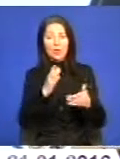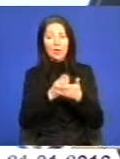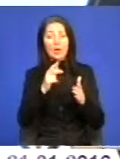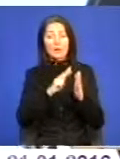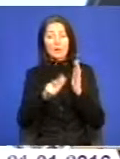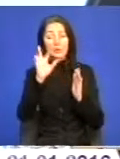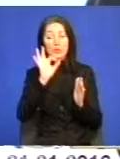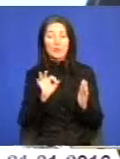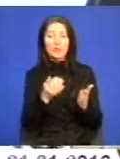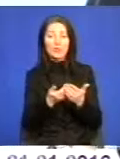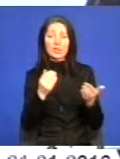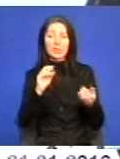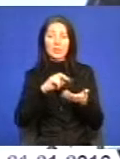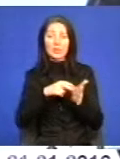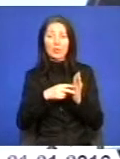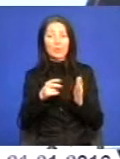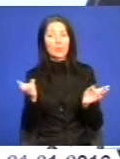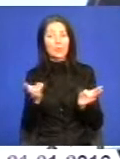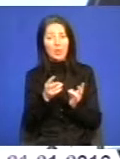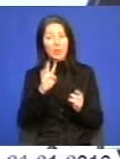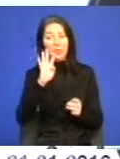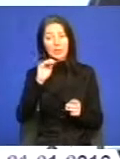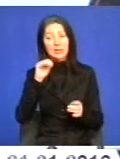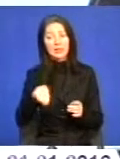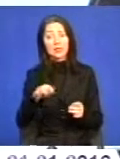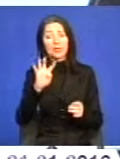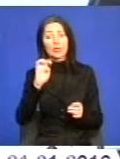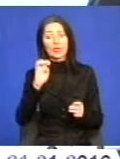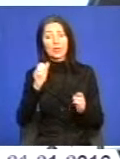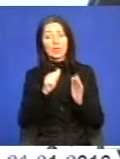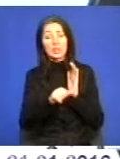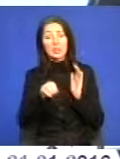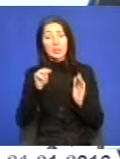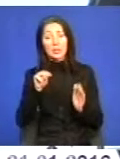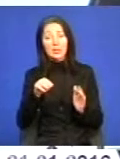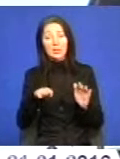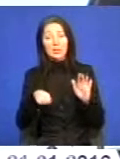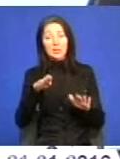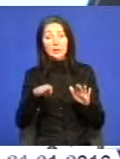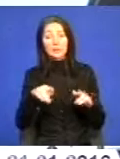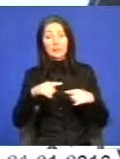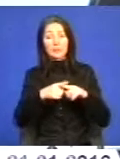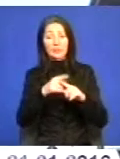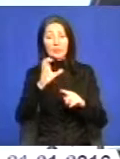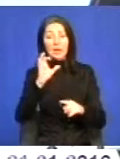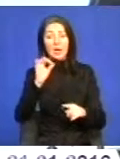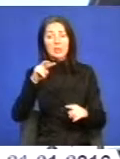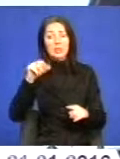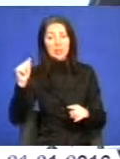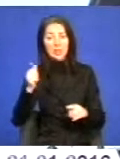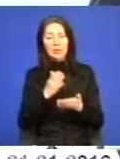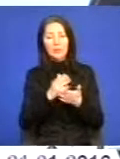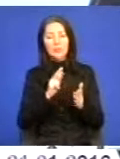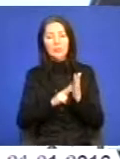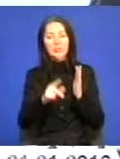від запланованої потреби, 4460 тисяч тонн технічної солі, що становить 81%